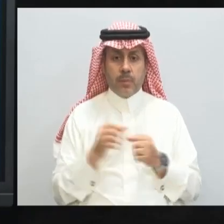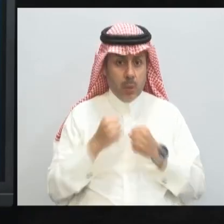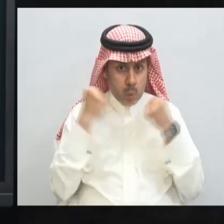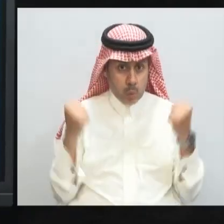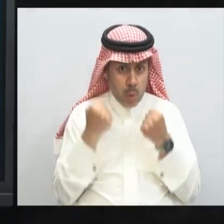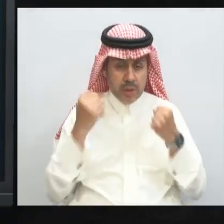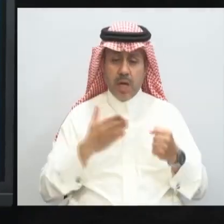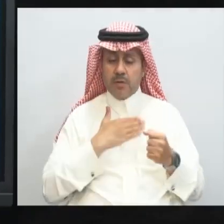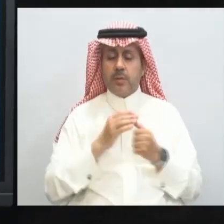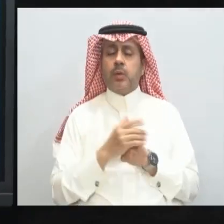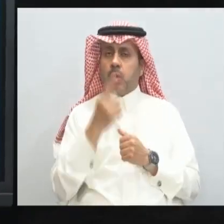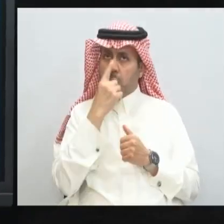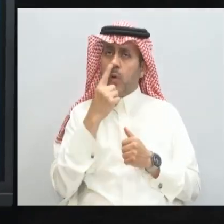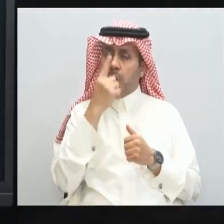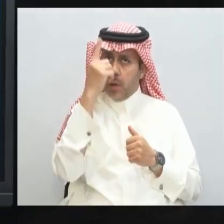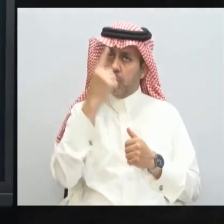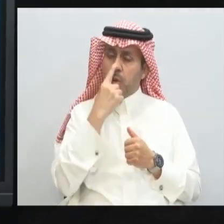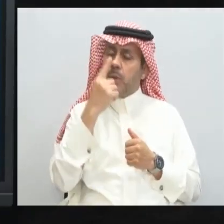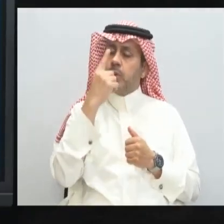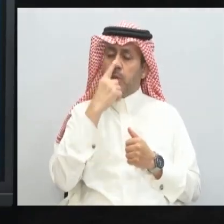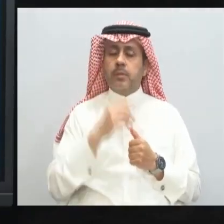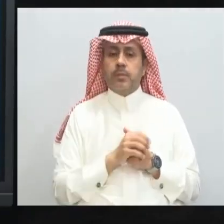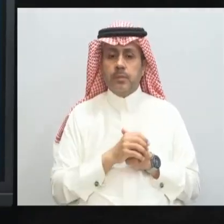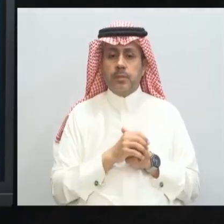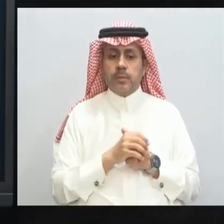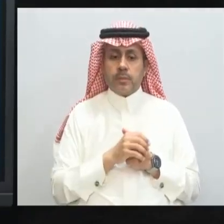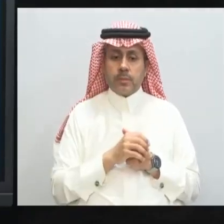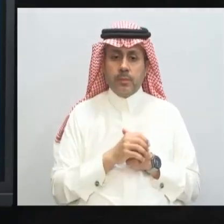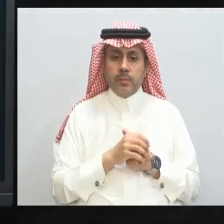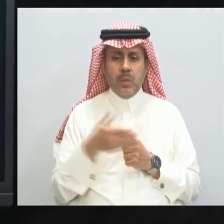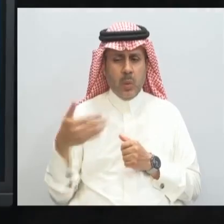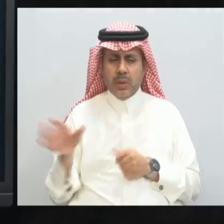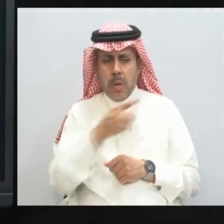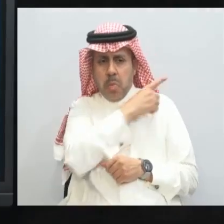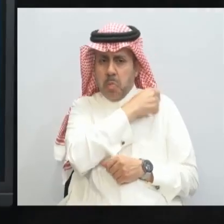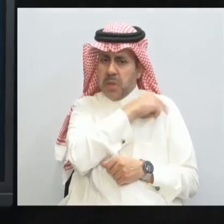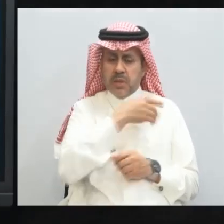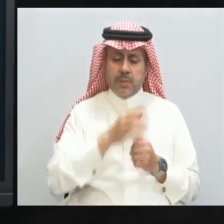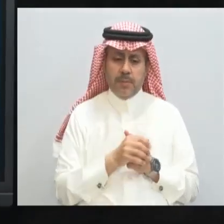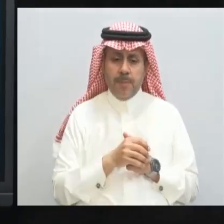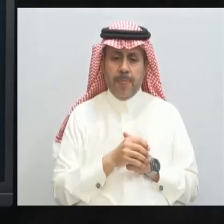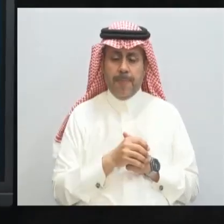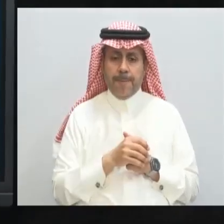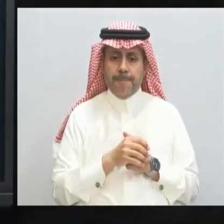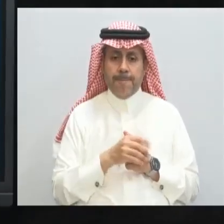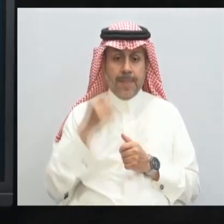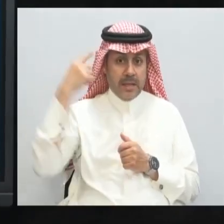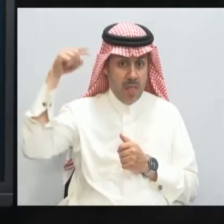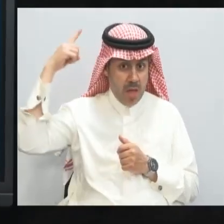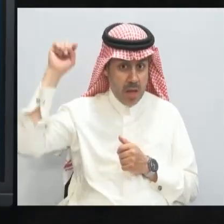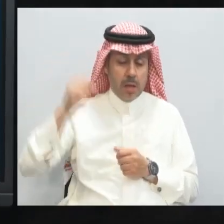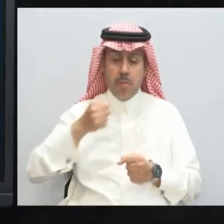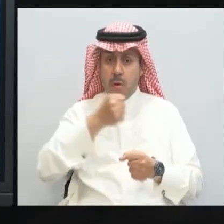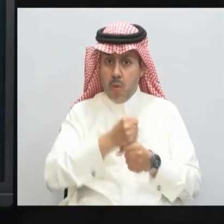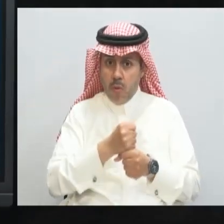نفسه في ان يطيع الله عز وجل وينصرف ويترك معصيه الله عز وجل فلهذا نتذكر هذا الموقف